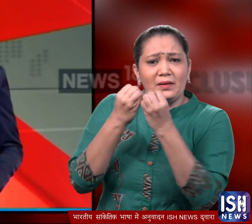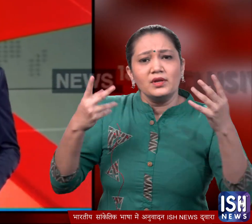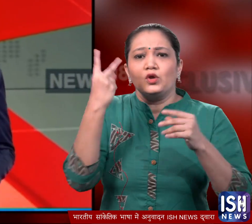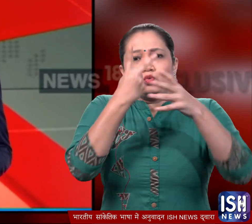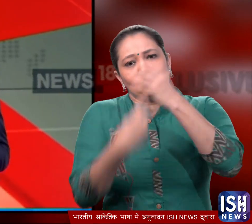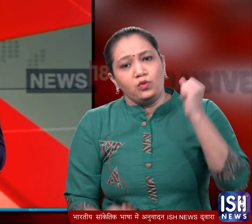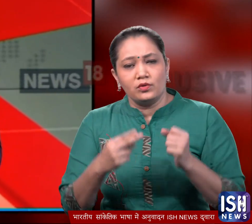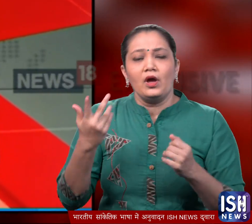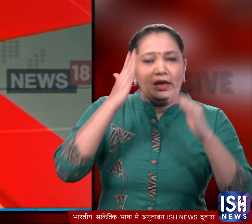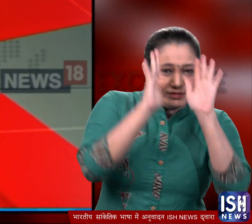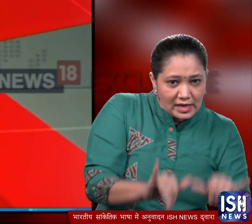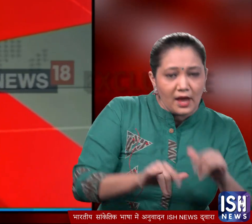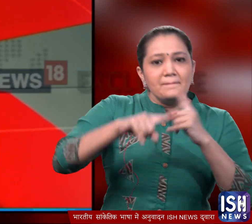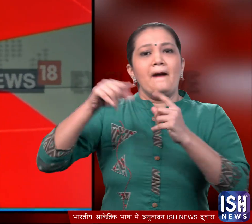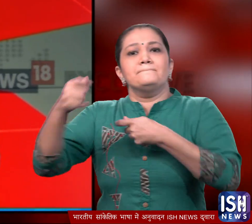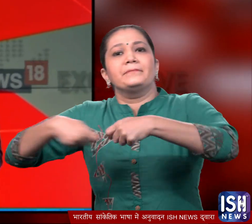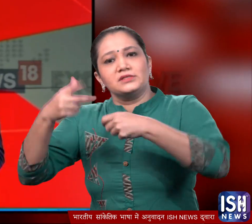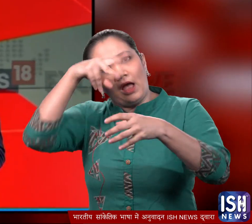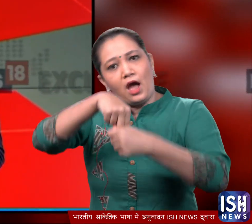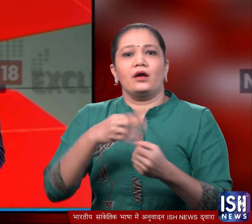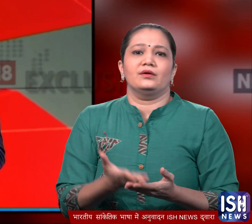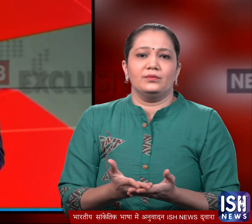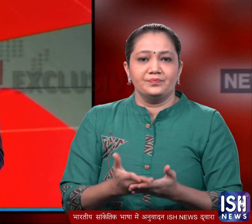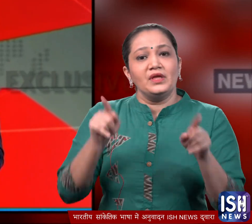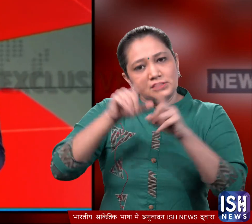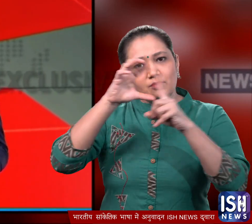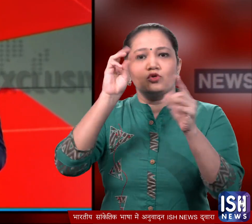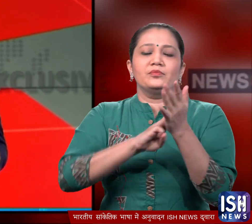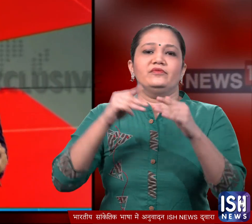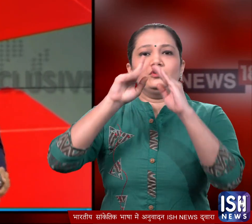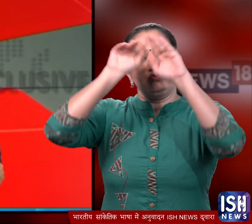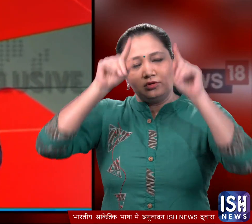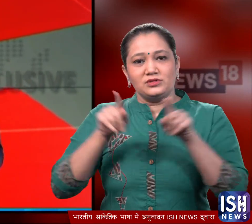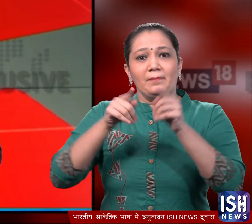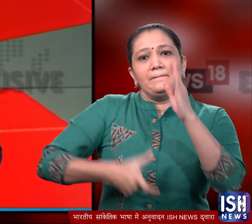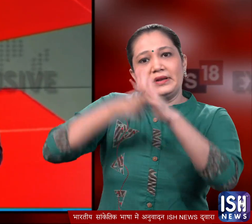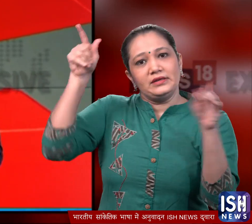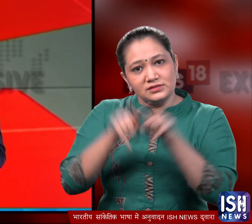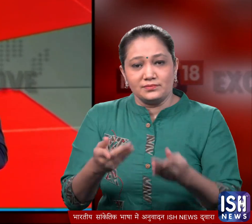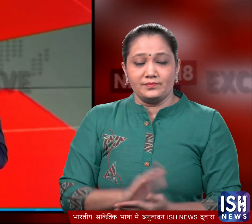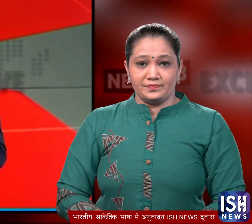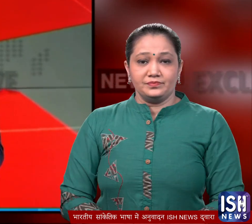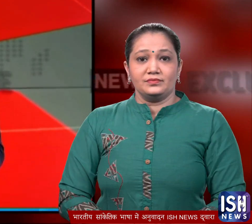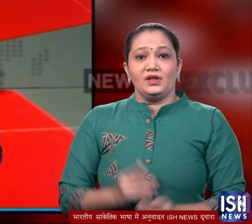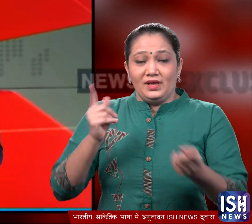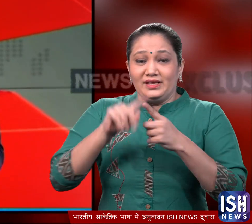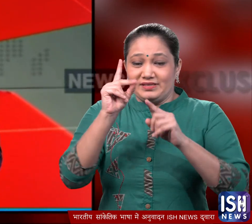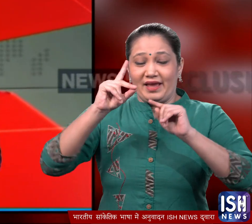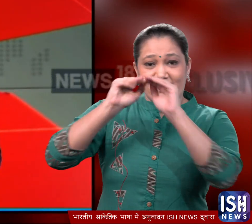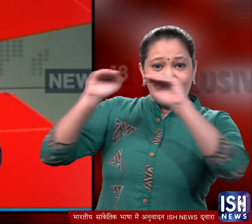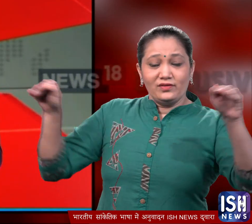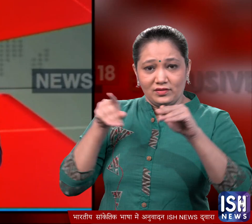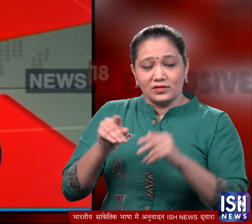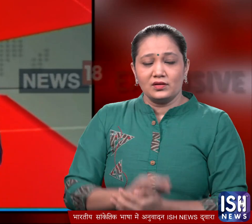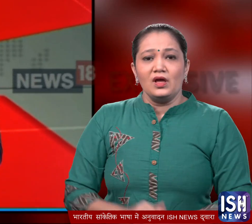दोहरा इस्तेमाल होता है, यानी वहां लोग रहते भी हैं और कारोबार भी वहीं से होता है, जैसा कि डोंबिवली की इस 3 मंजिला इमारत में चल रहा था, जहां बताया गया कि दूसरी